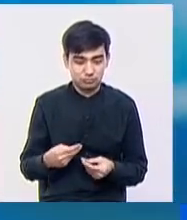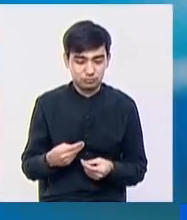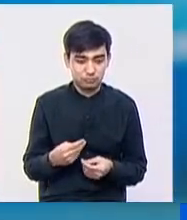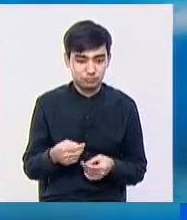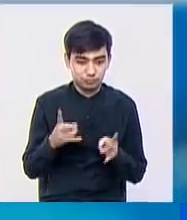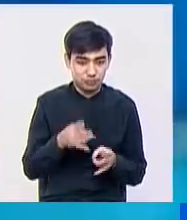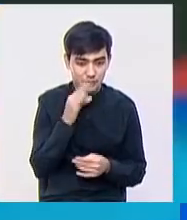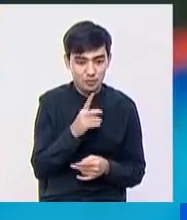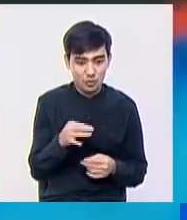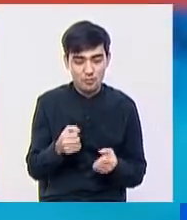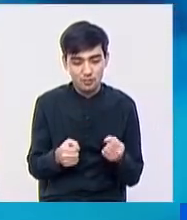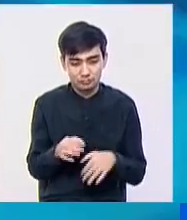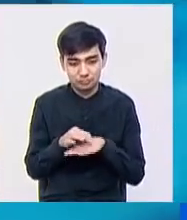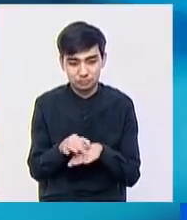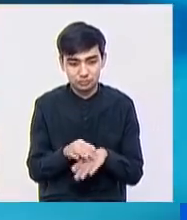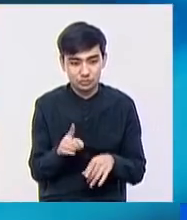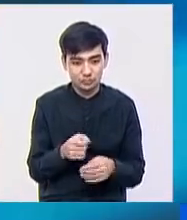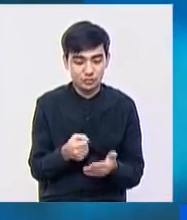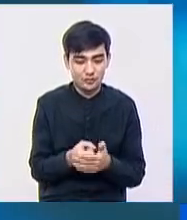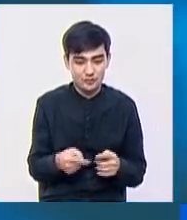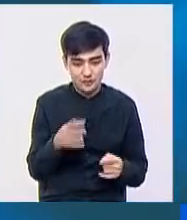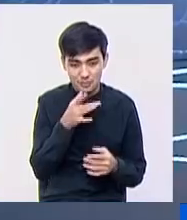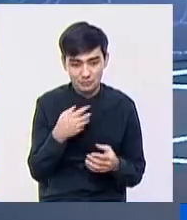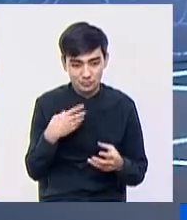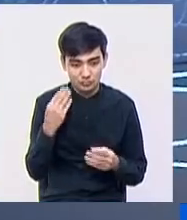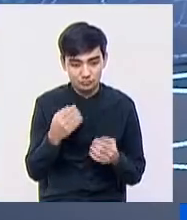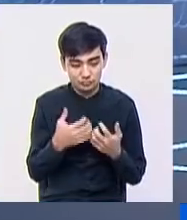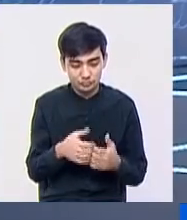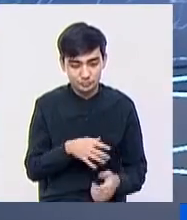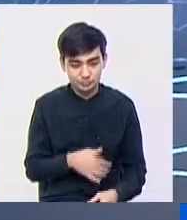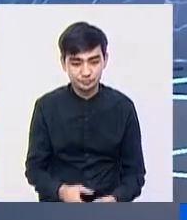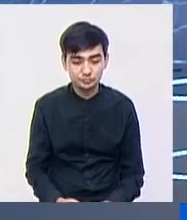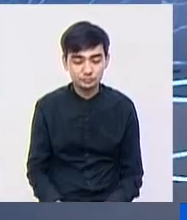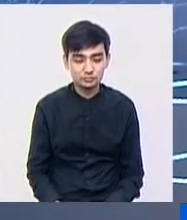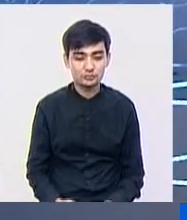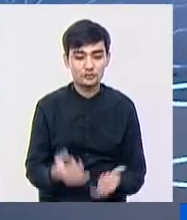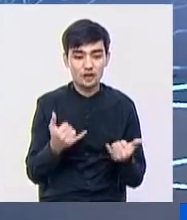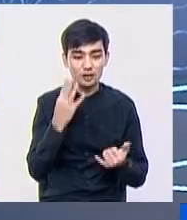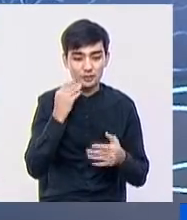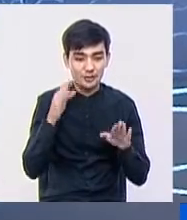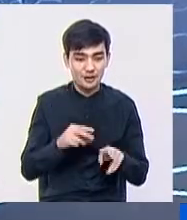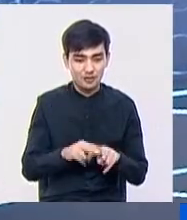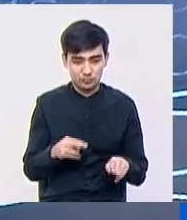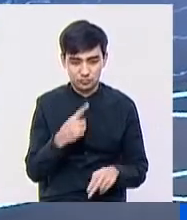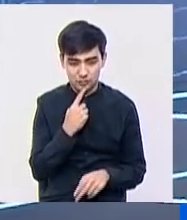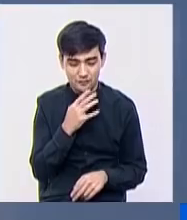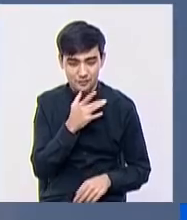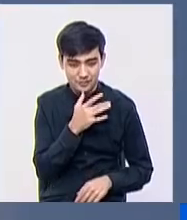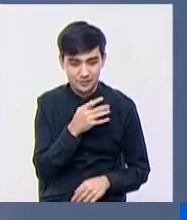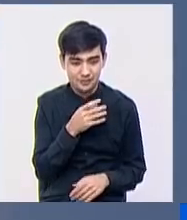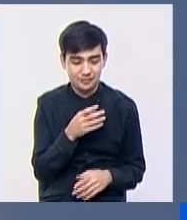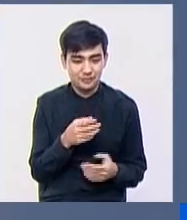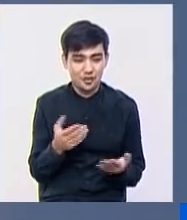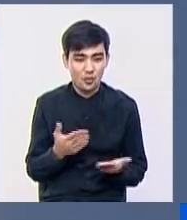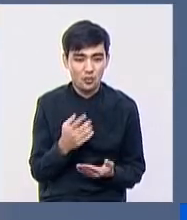машинах развозят то, что я до этого, собственно, и перечислила. Вот ситуация сейчас в Алматы, она очень такая сложная. С